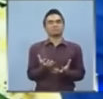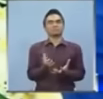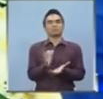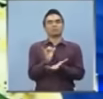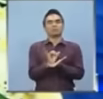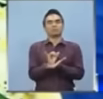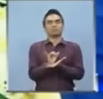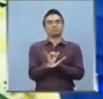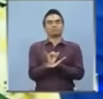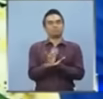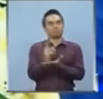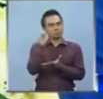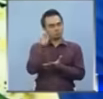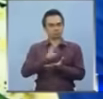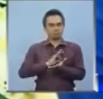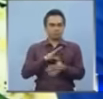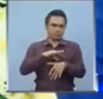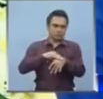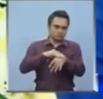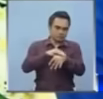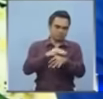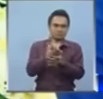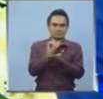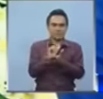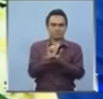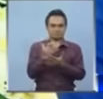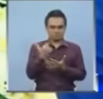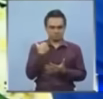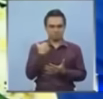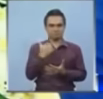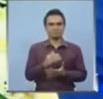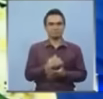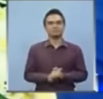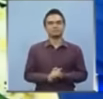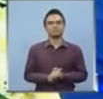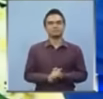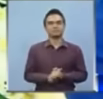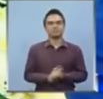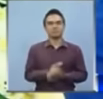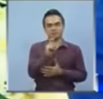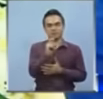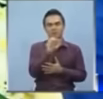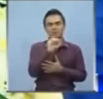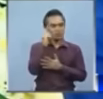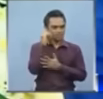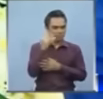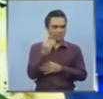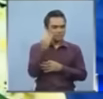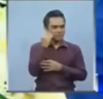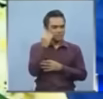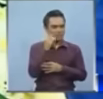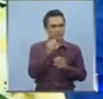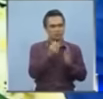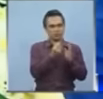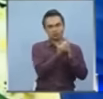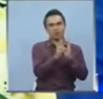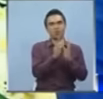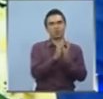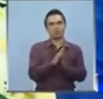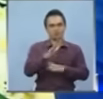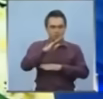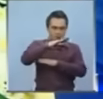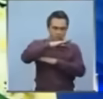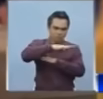ฮะไม่รู้สึกอะไรศพของคุณยายเทียบมาถึงบ้านที่อุดรธานีในช่วงค่ำนะ